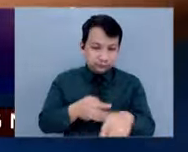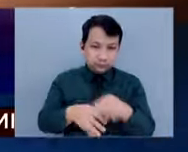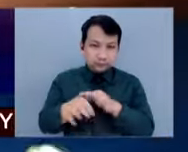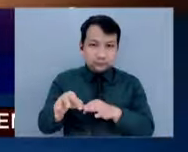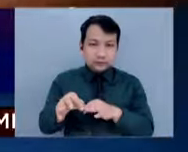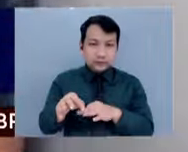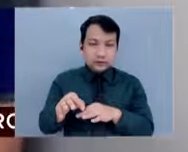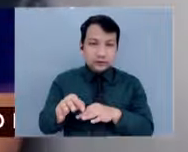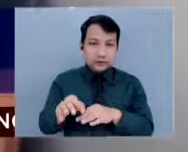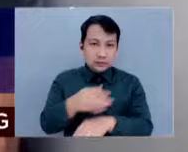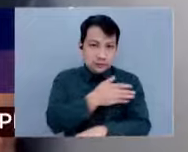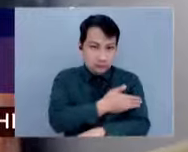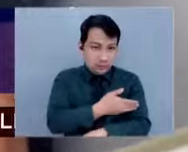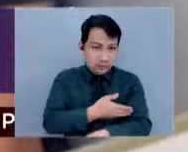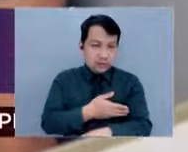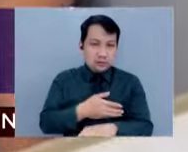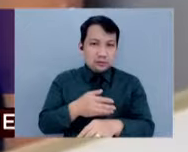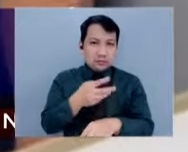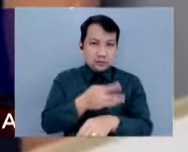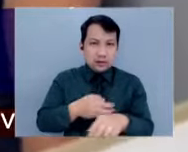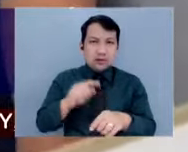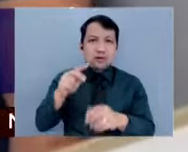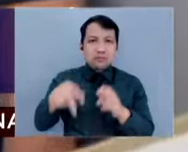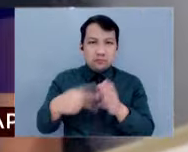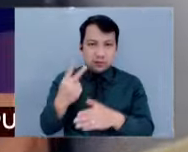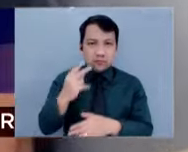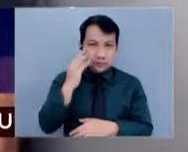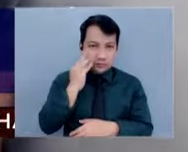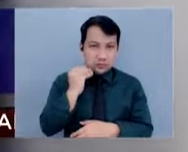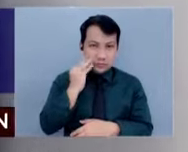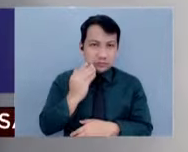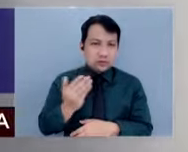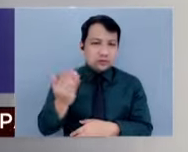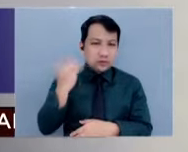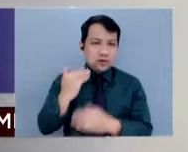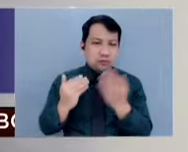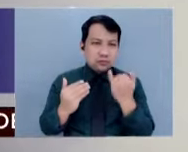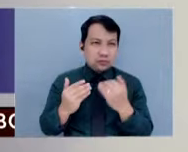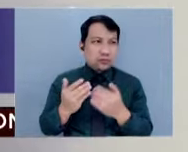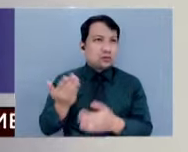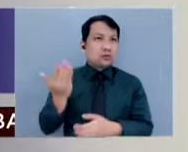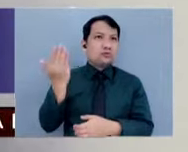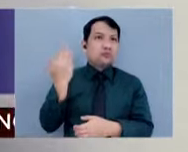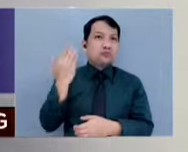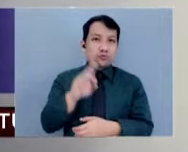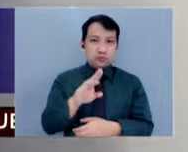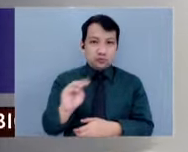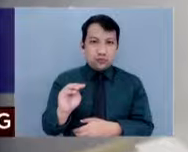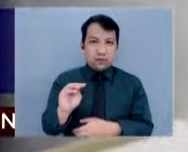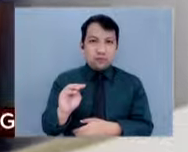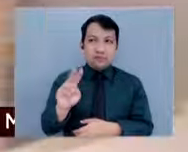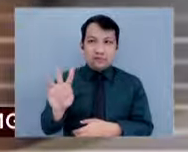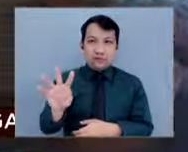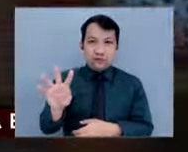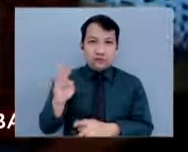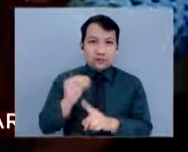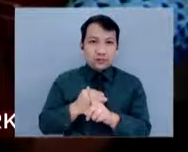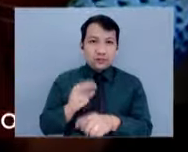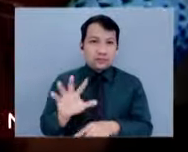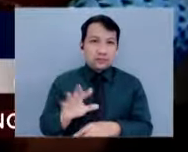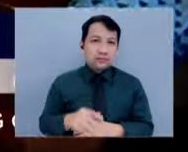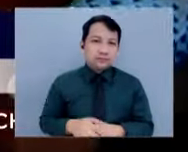at braso. 2 beses na niyang naranasan ito dahil sakay rin siya ng UM4 noong March